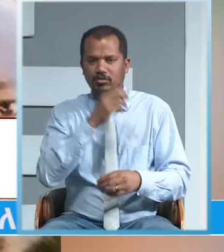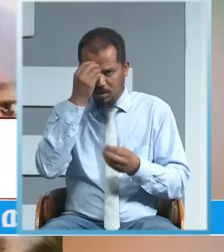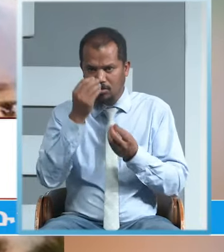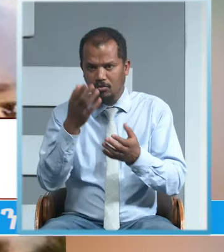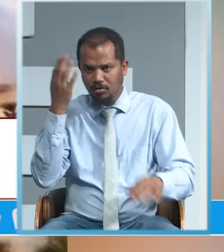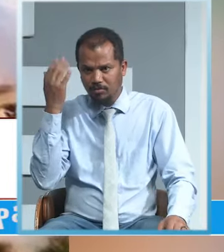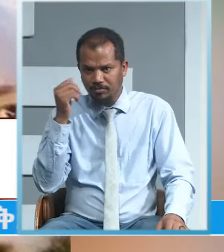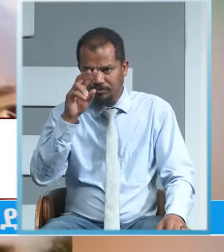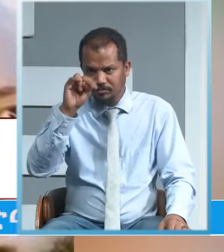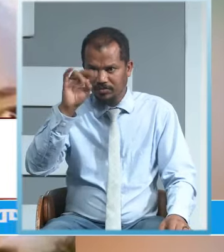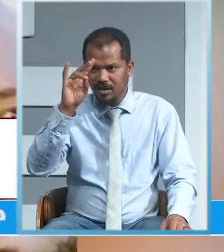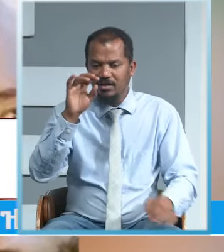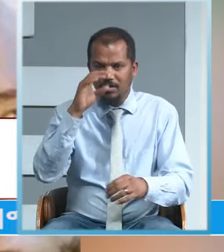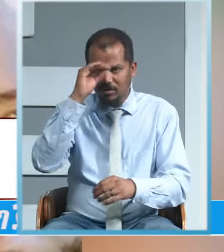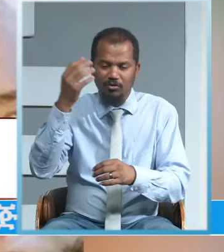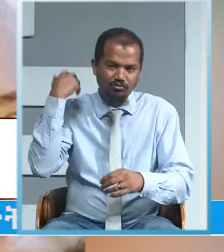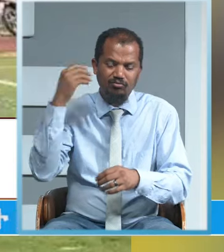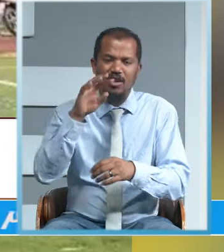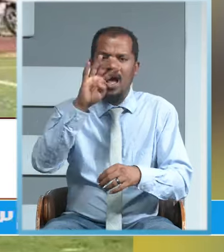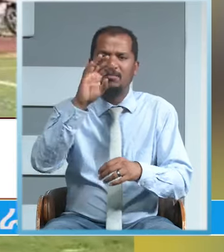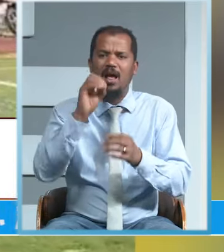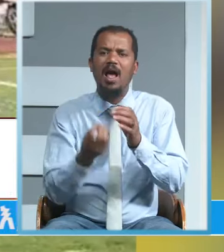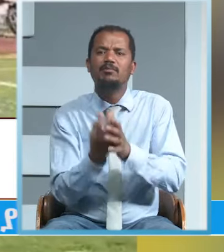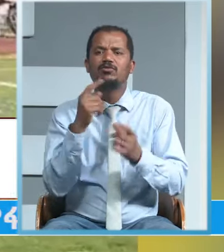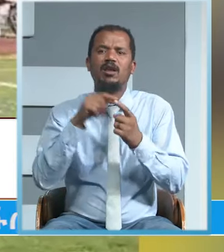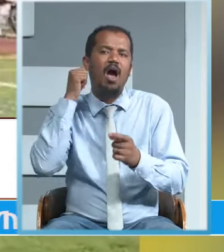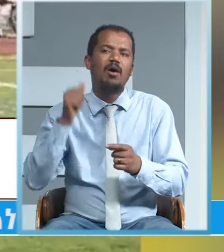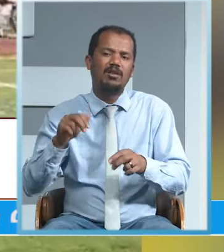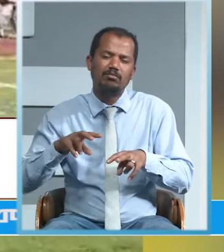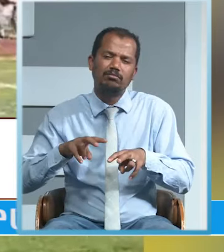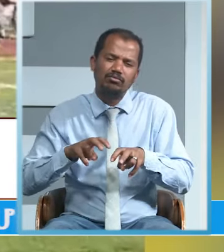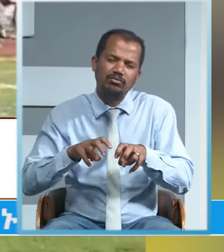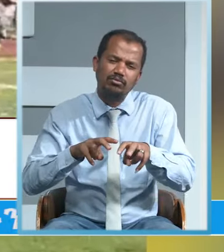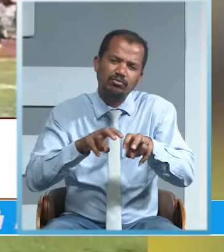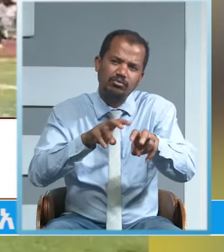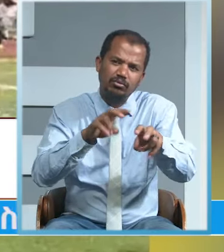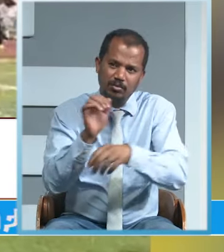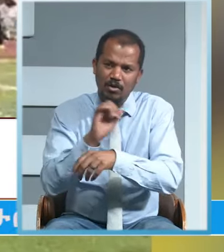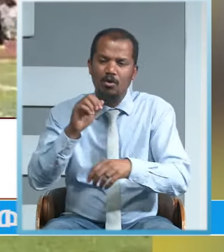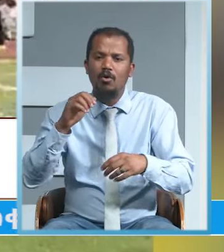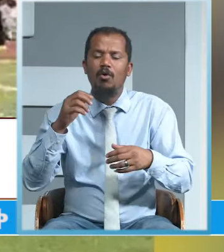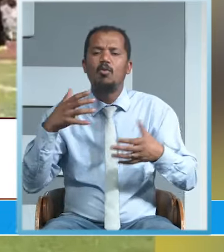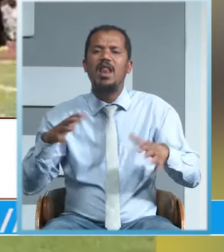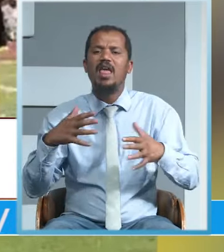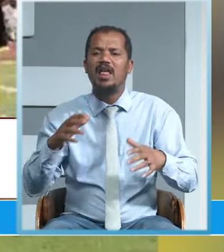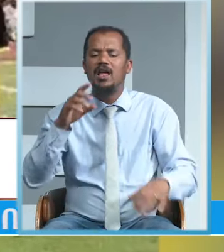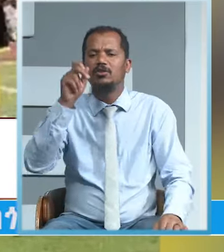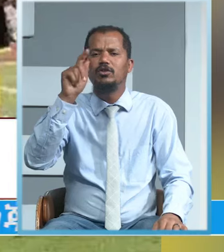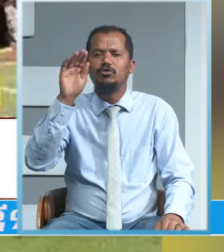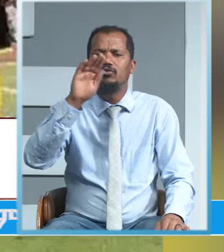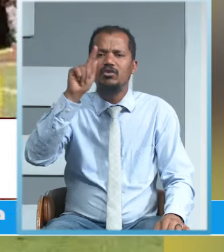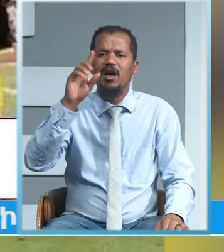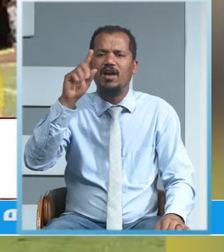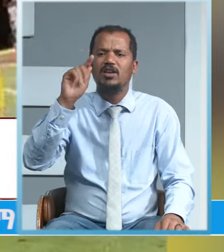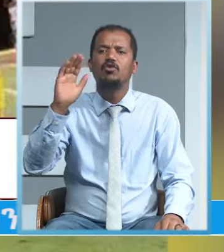ነበር። 27 ሰዎችን አሳፍሮ ከአርባ ምንጭ ወደ ሐዋሳ ከተማ ሲጓዝ የነበረው ተሽከርካሪ በወላይታ ዞን ድጉና ፋንጎ ወረዳ